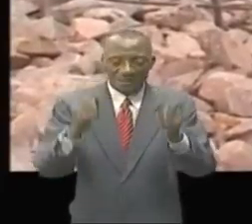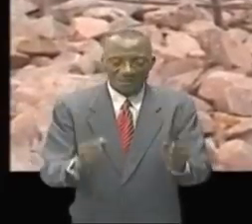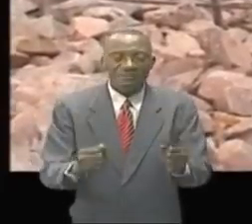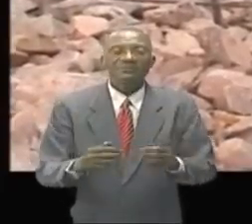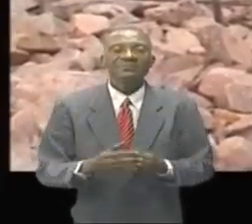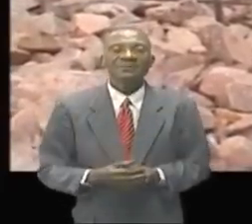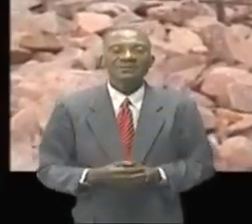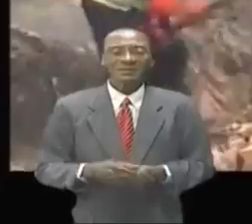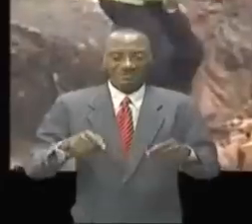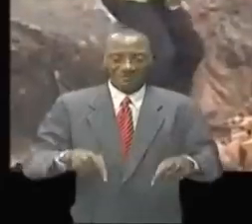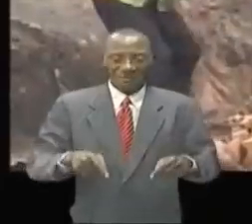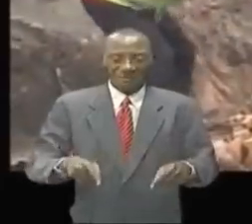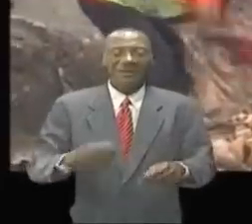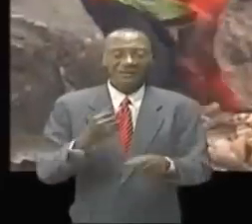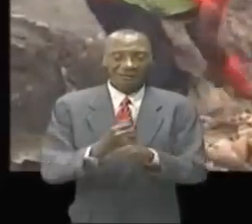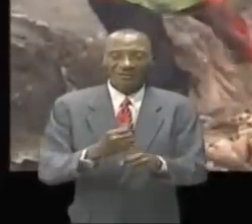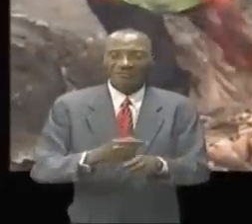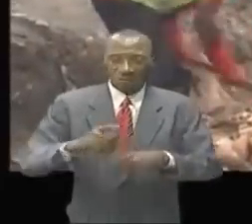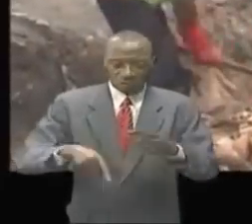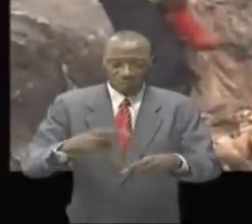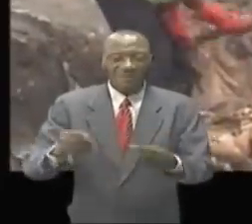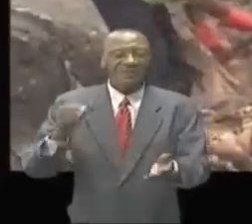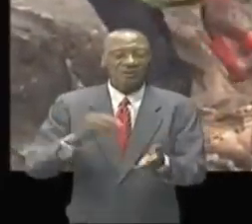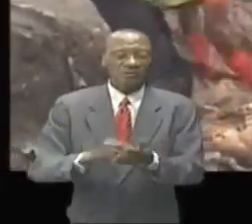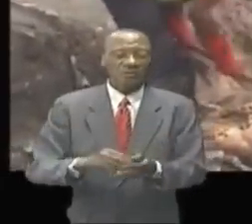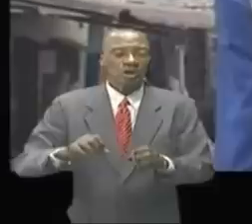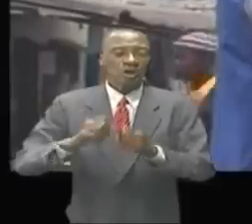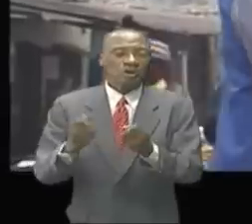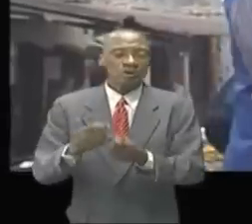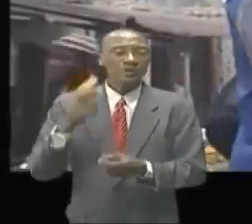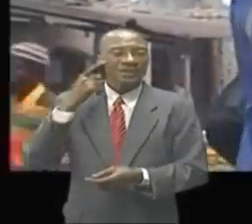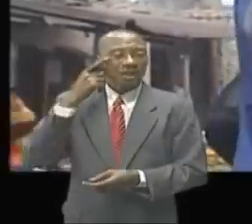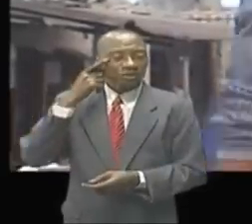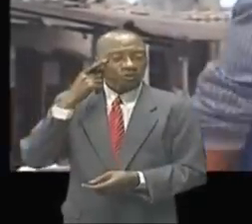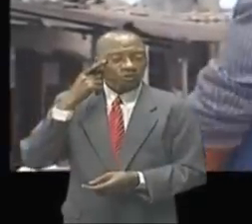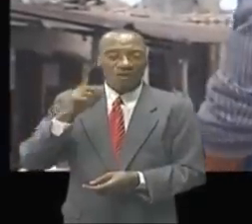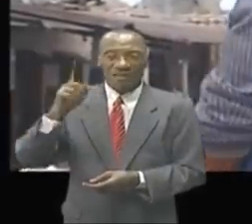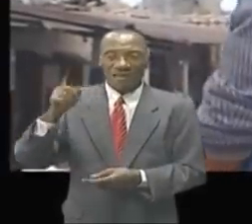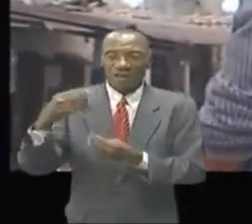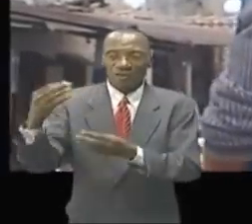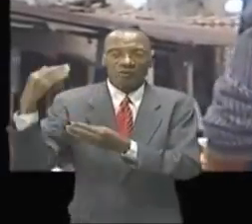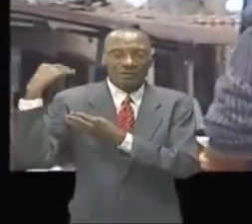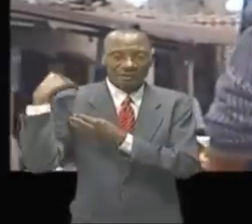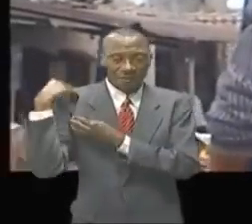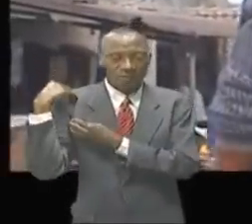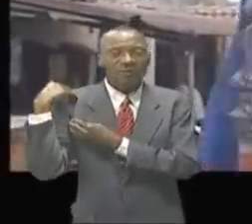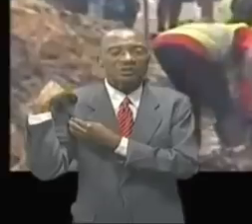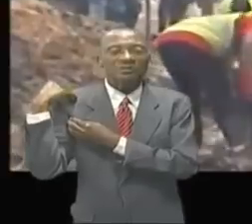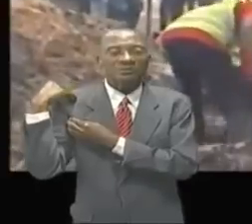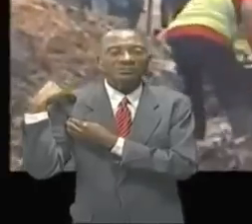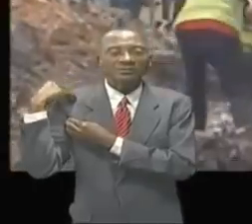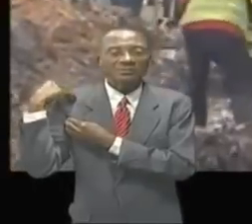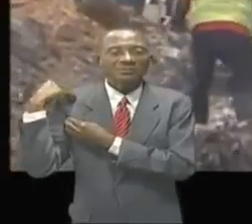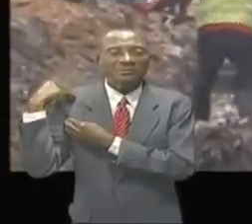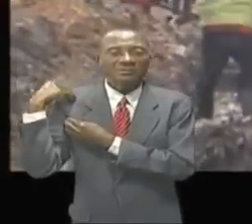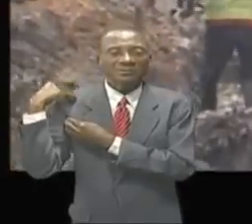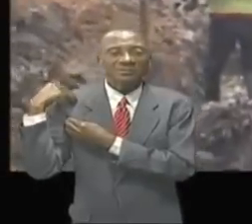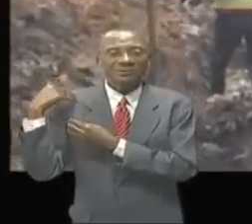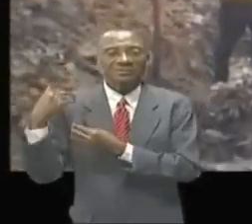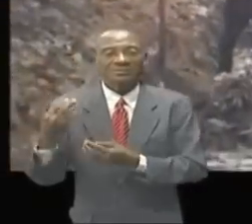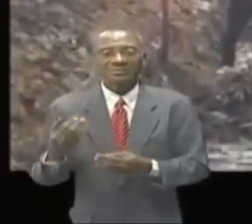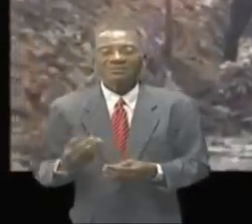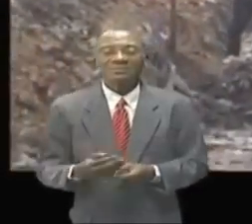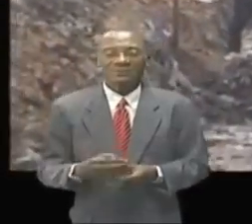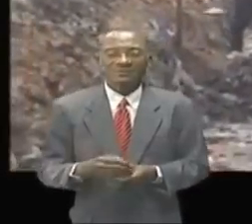sera désormais assurée par l'entreprise chinoise Guangfa, qui remplace ABC, Alliance des bâtisseurs